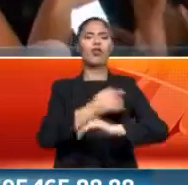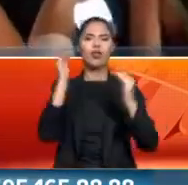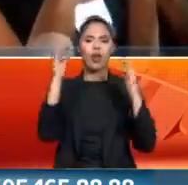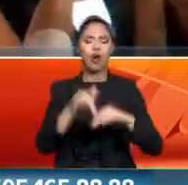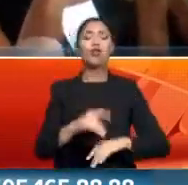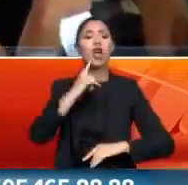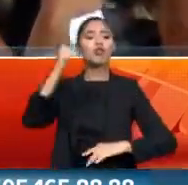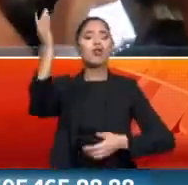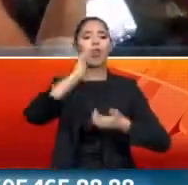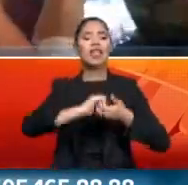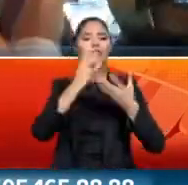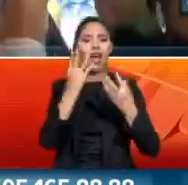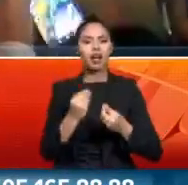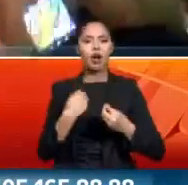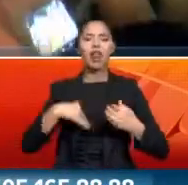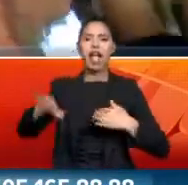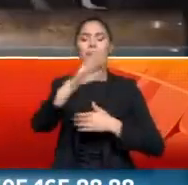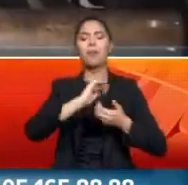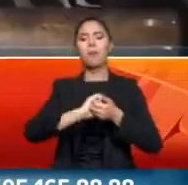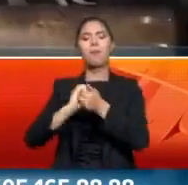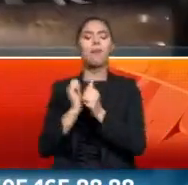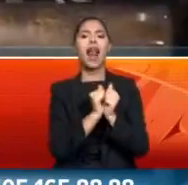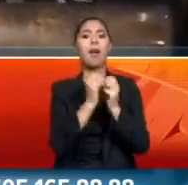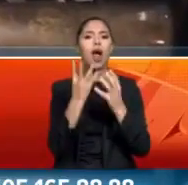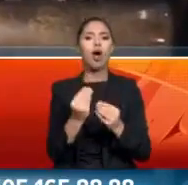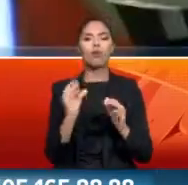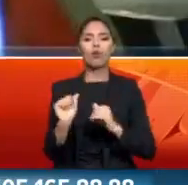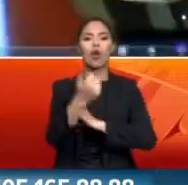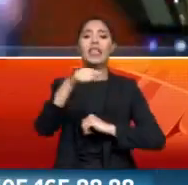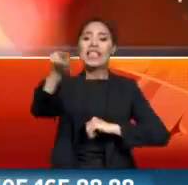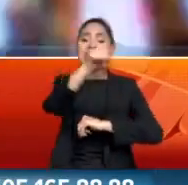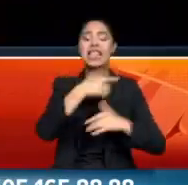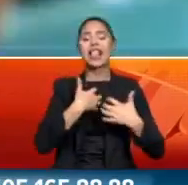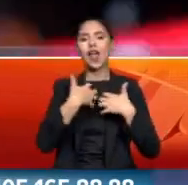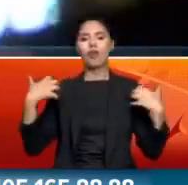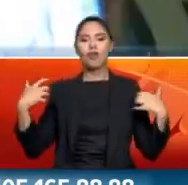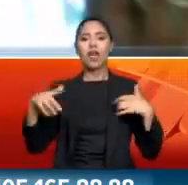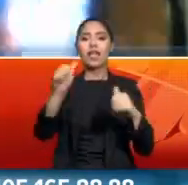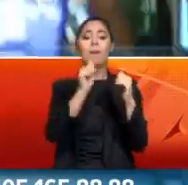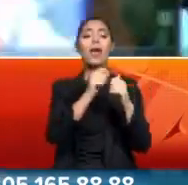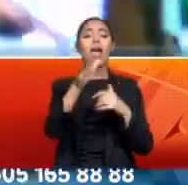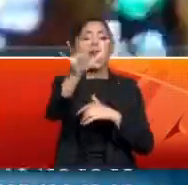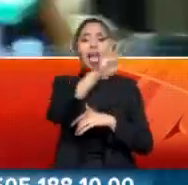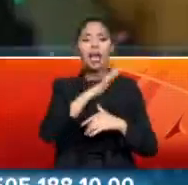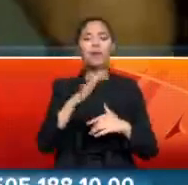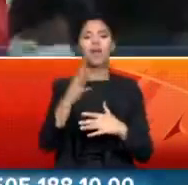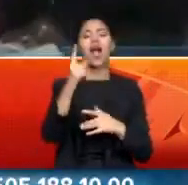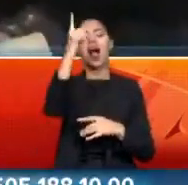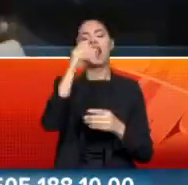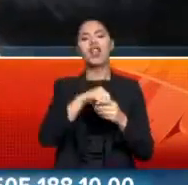Cumhur İttifakı olarak dayanışmamız çok önemli. Sizlere güveniyorum. Birbirimizi Allah için